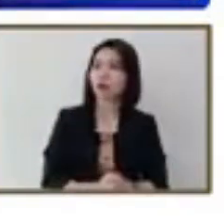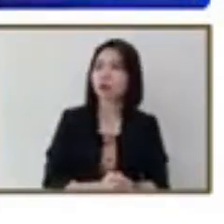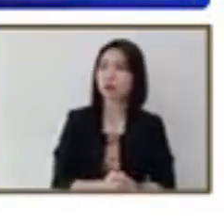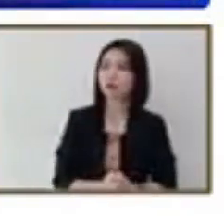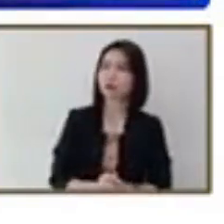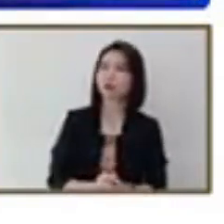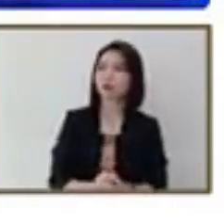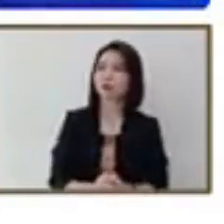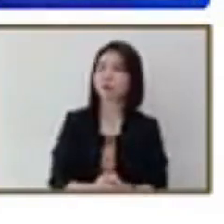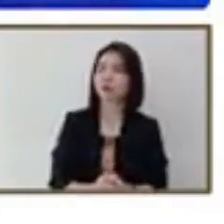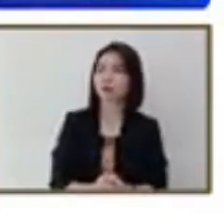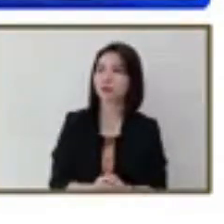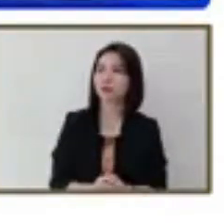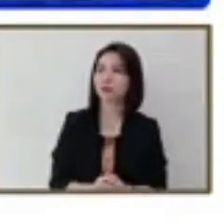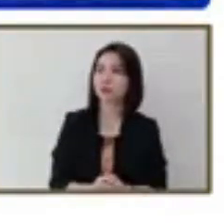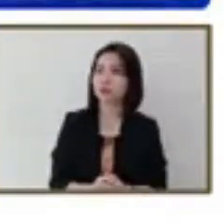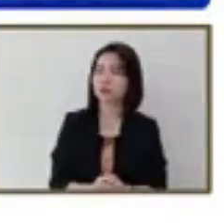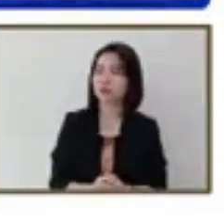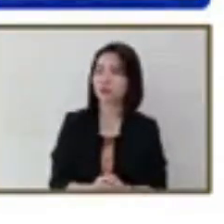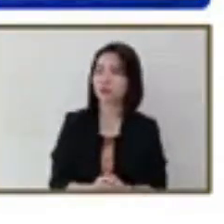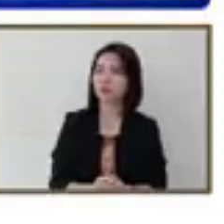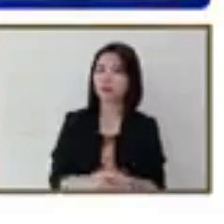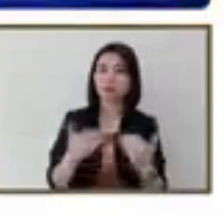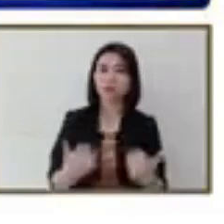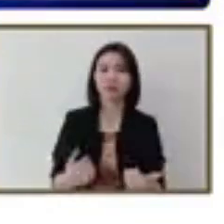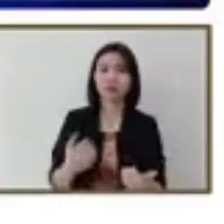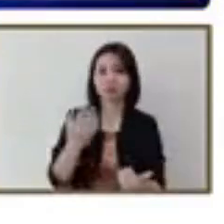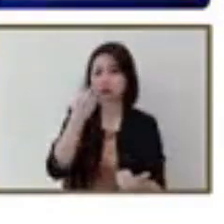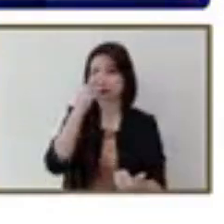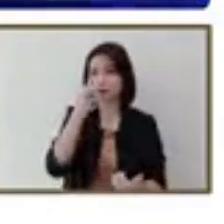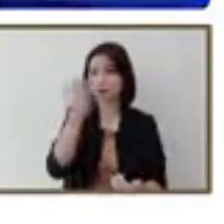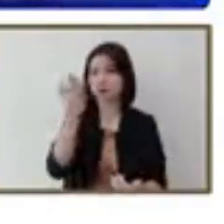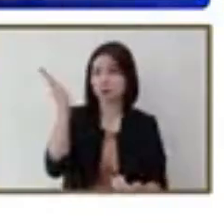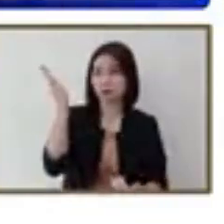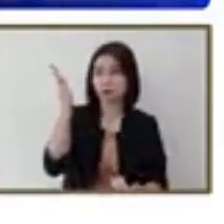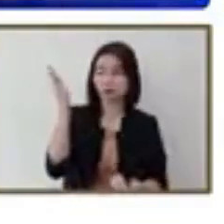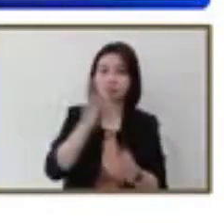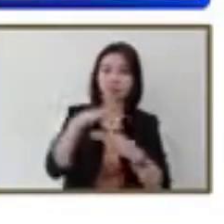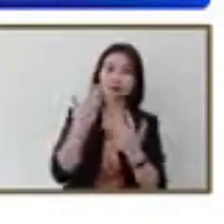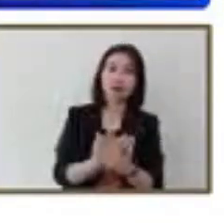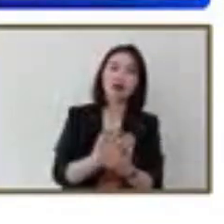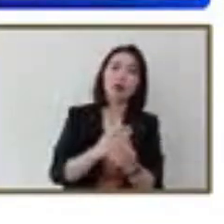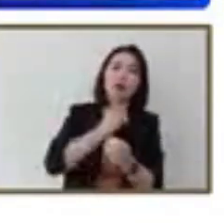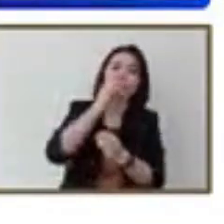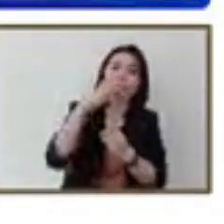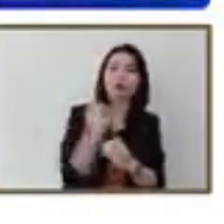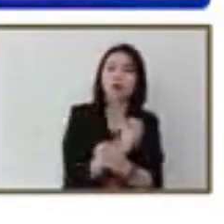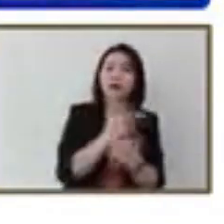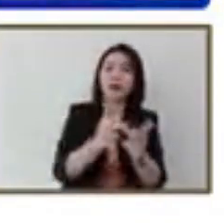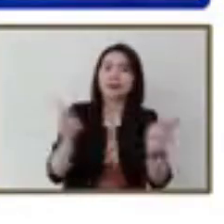Bukid nun yan. See that? So, akalain mo yan all over, not only all over Metro Manila, but all over the country.